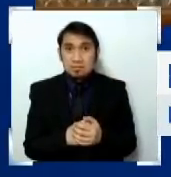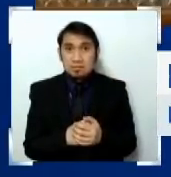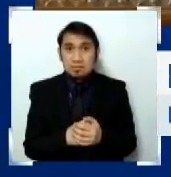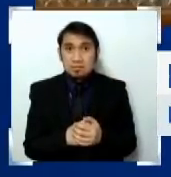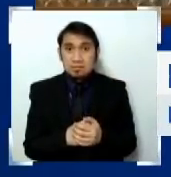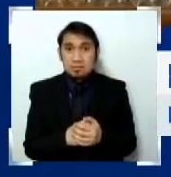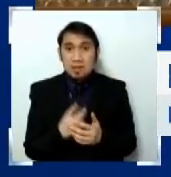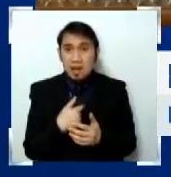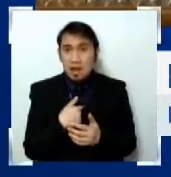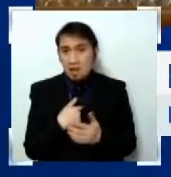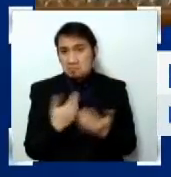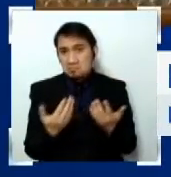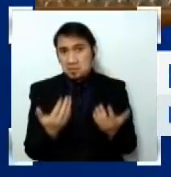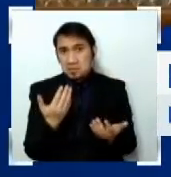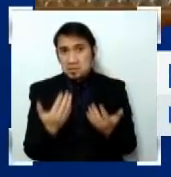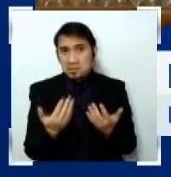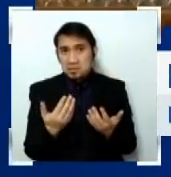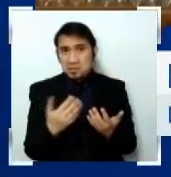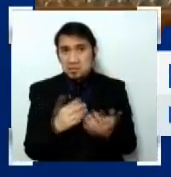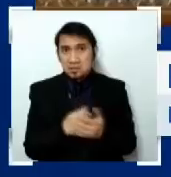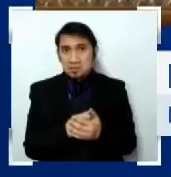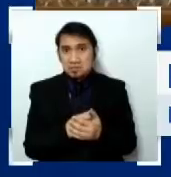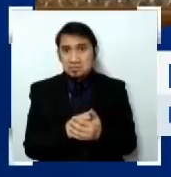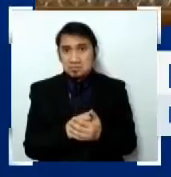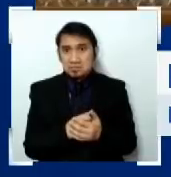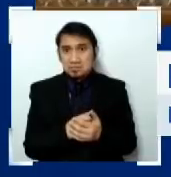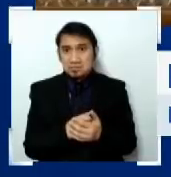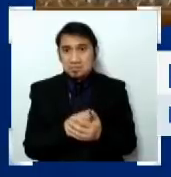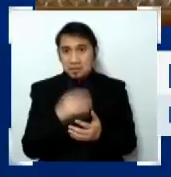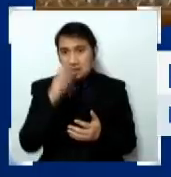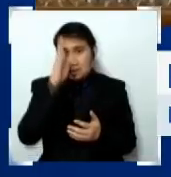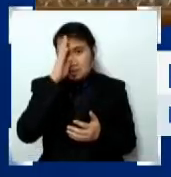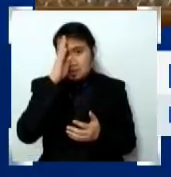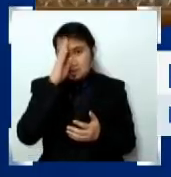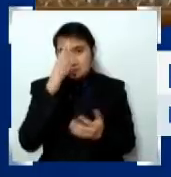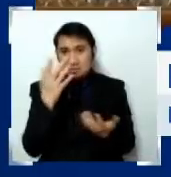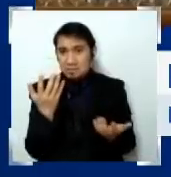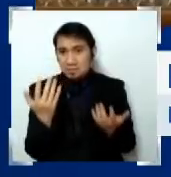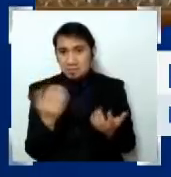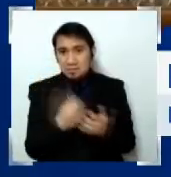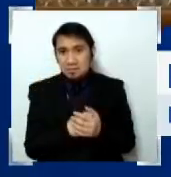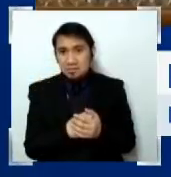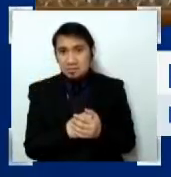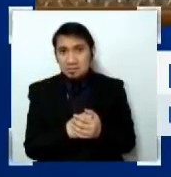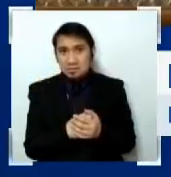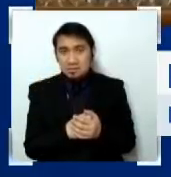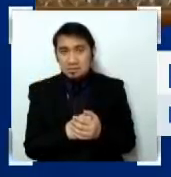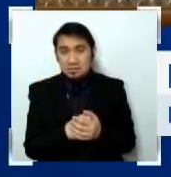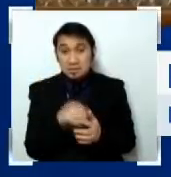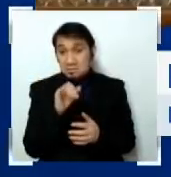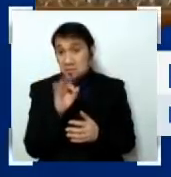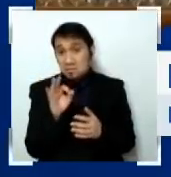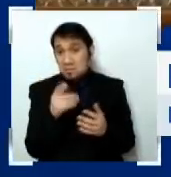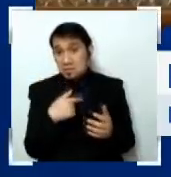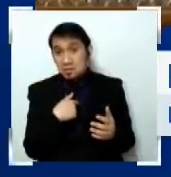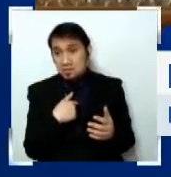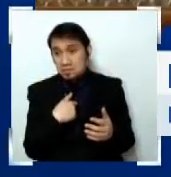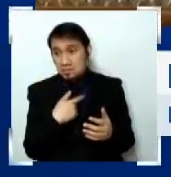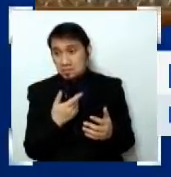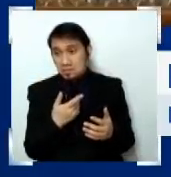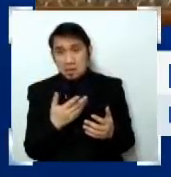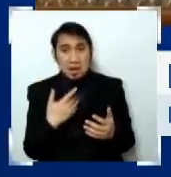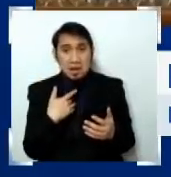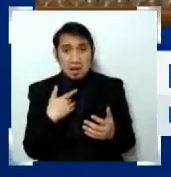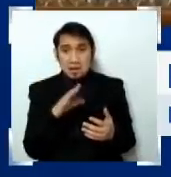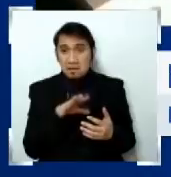reduced to inutility. Pero somehow, kung nandyan ako, I will find a way to